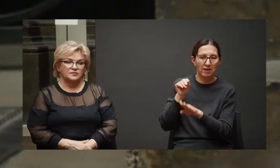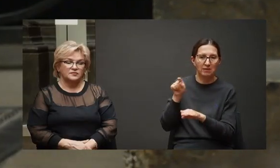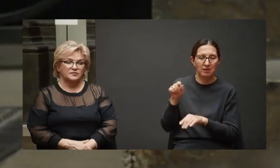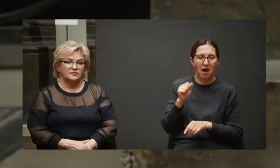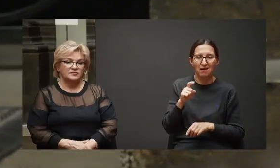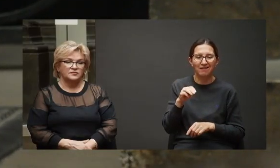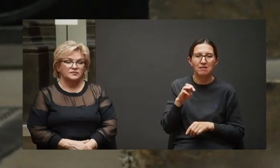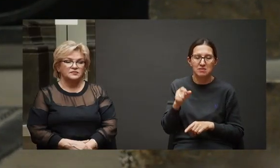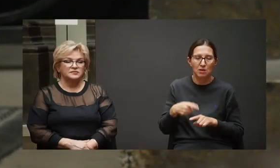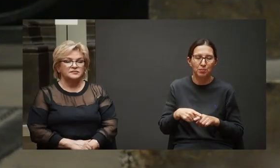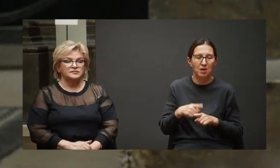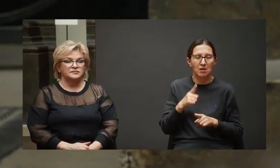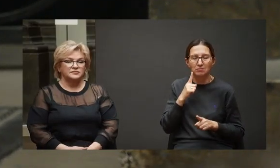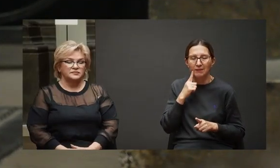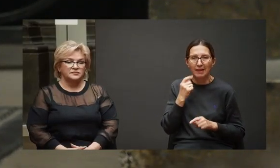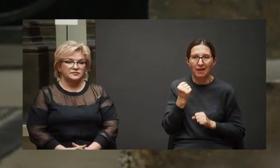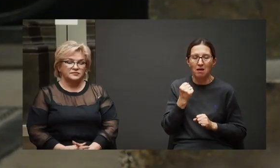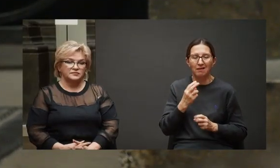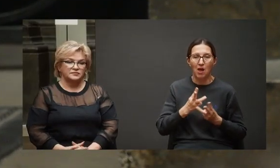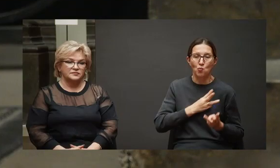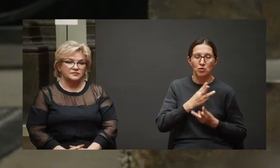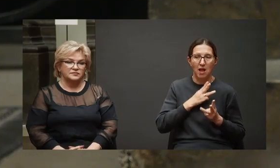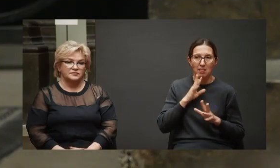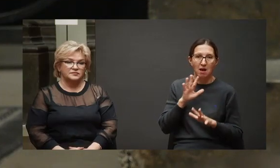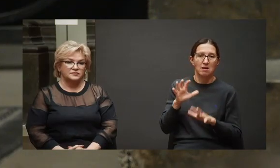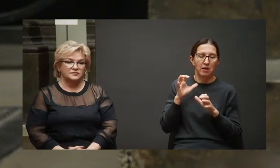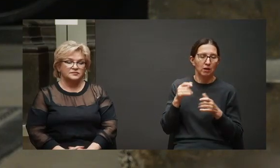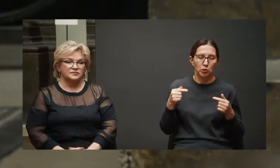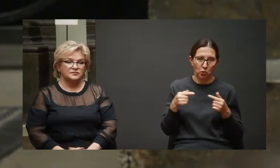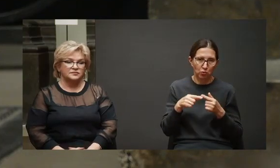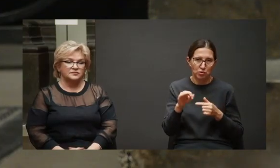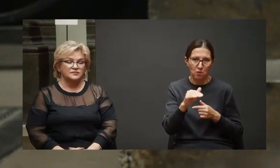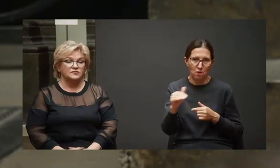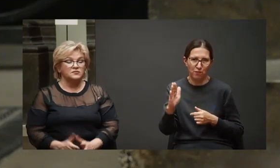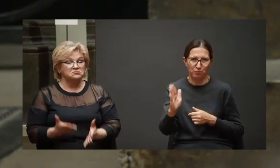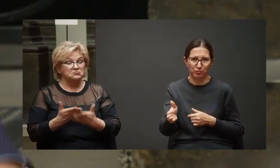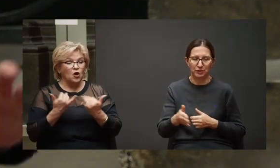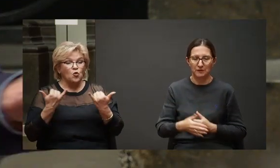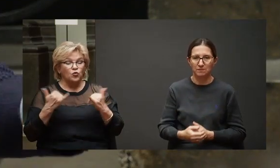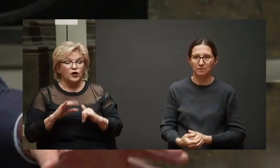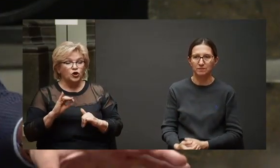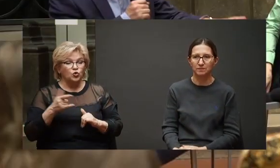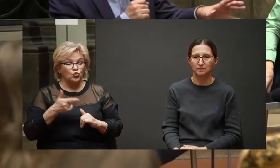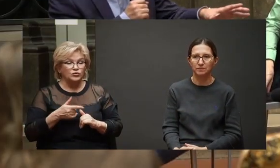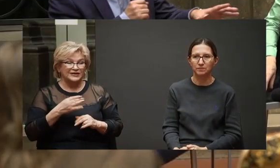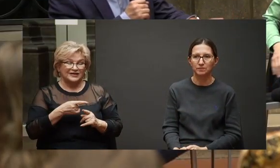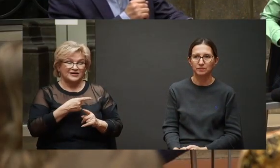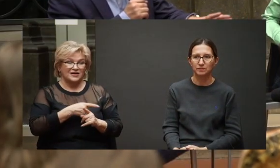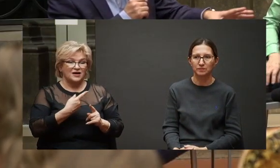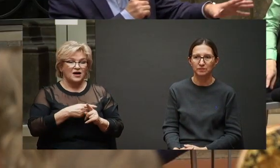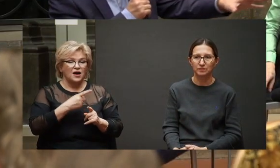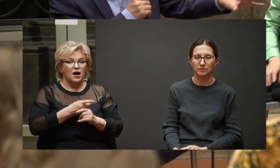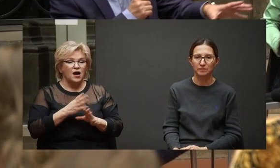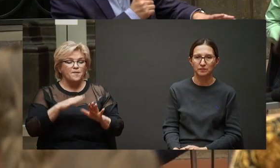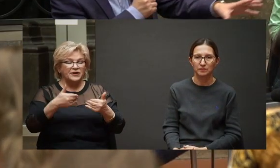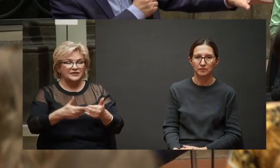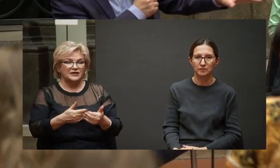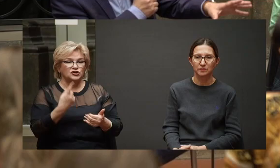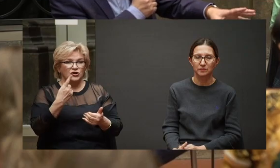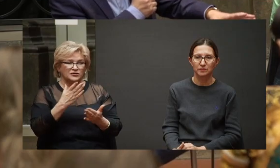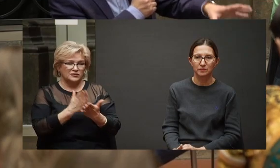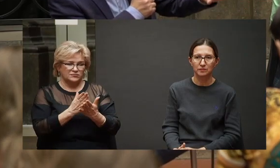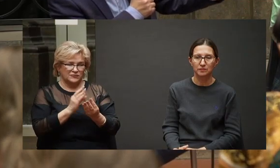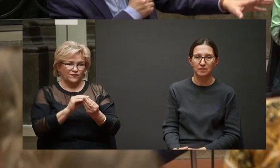яркая эмоциональная реакция обеспечена в юнговской трактовке. Вот удивительно, что Юнг и Варбург принадлежат к одному